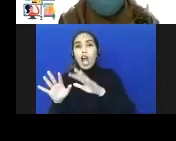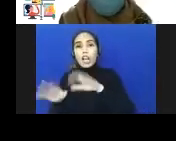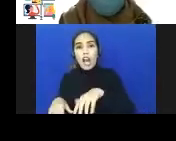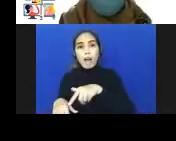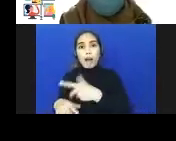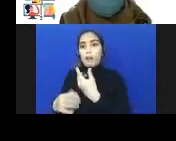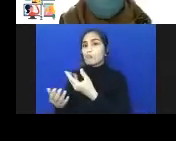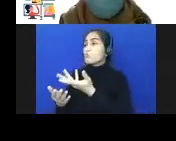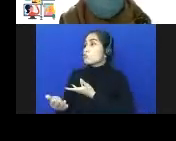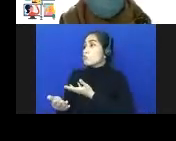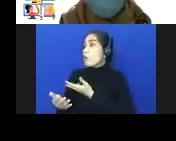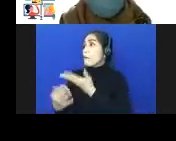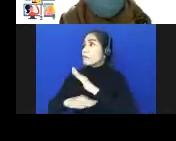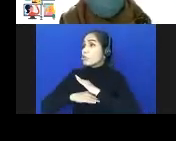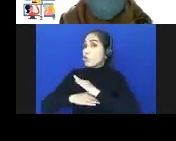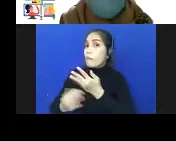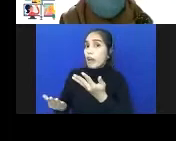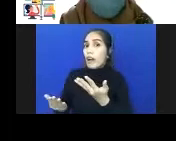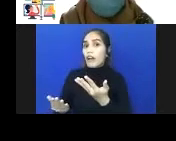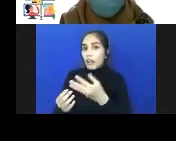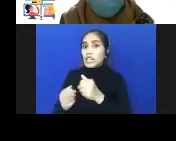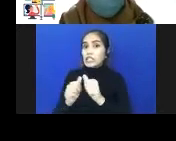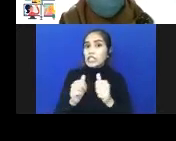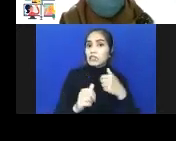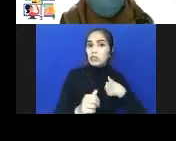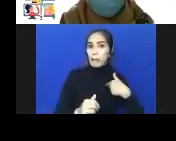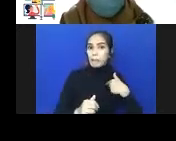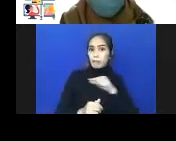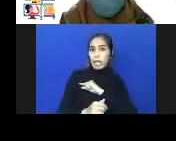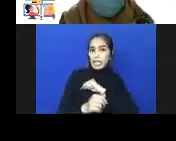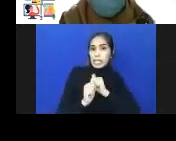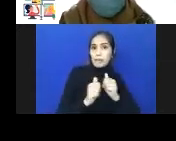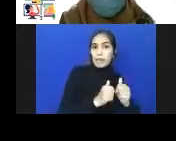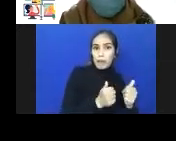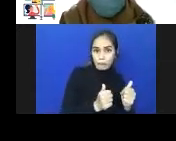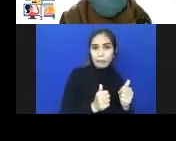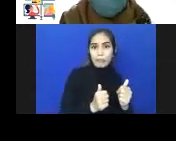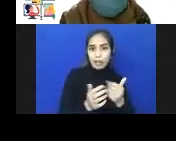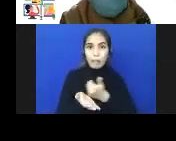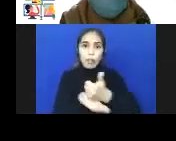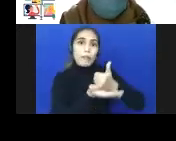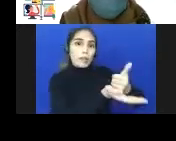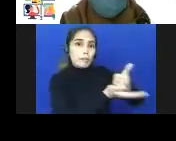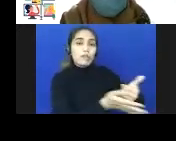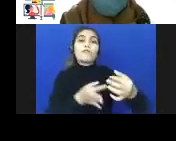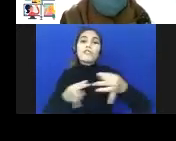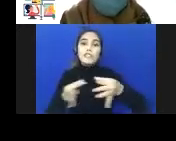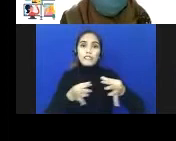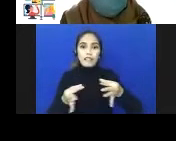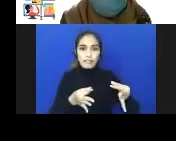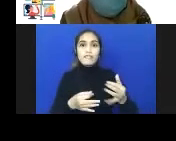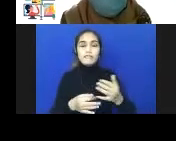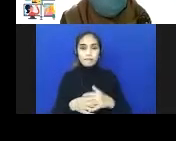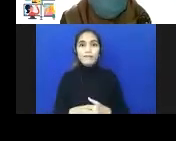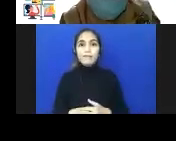tempat untuk kelancaran OJT tersebut. Kemudian juga kami berusaha memfasilitasi karena